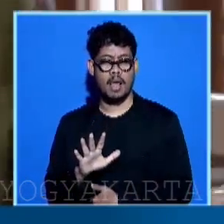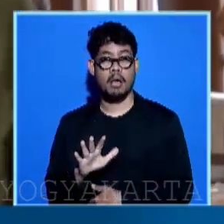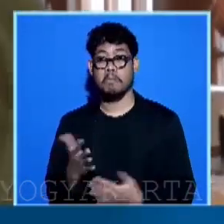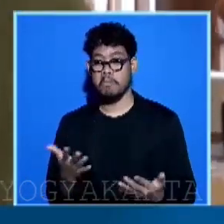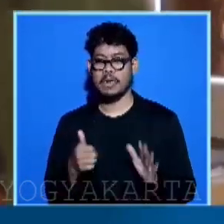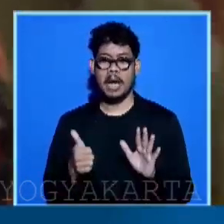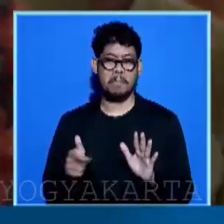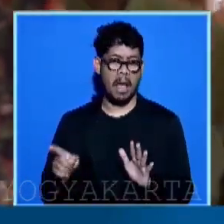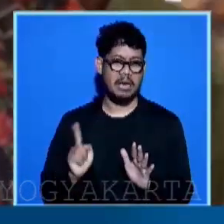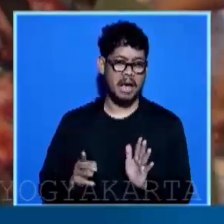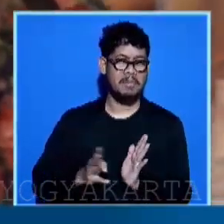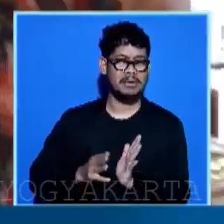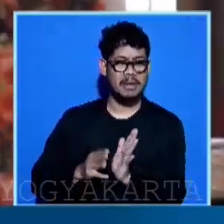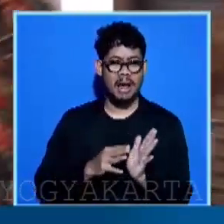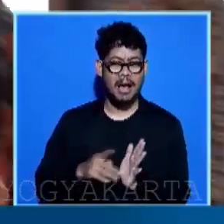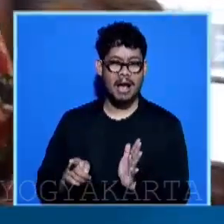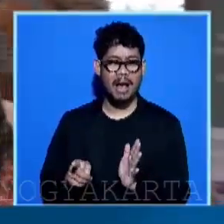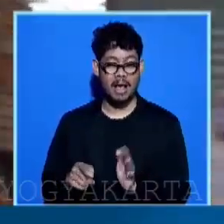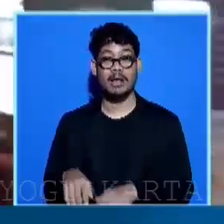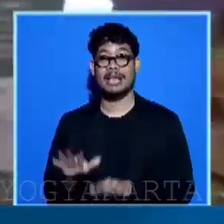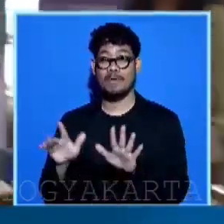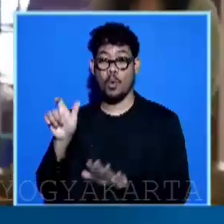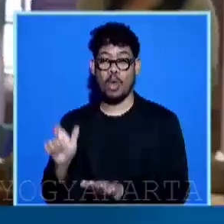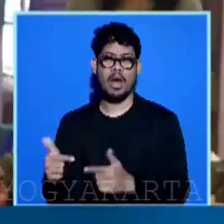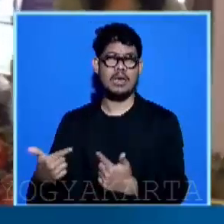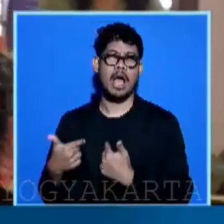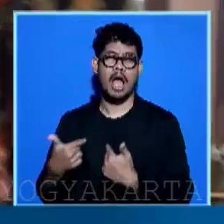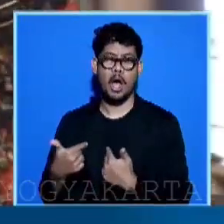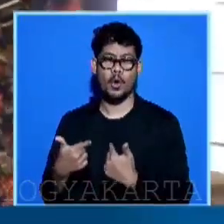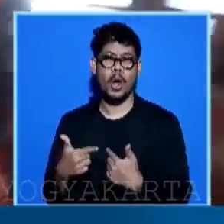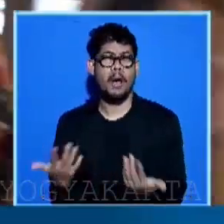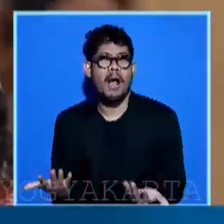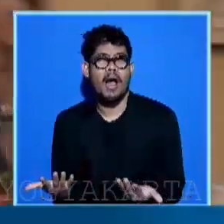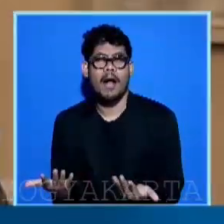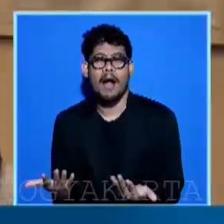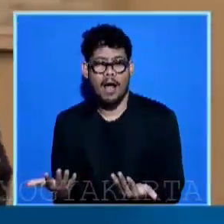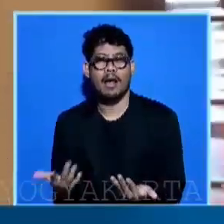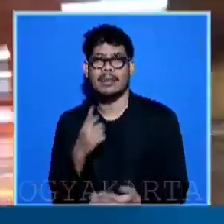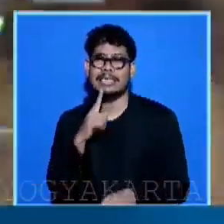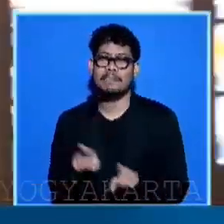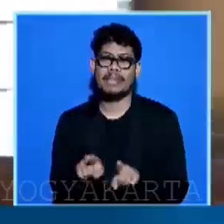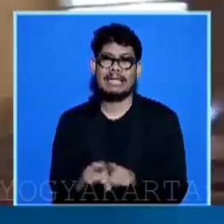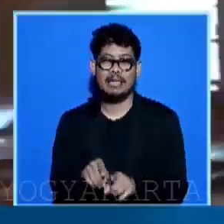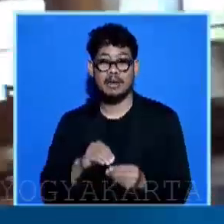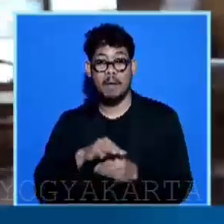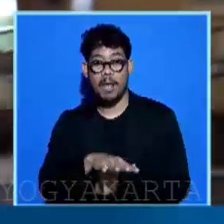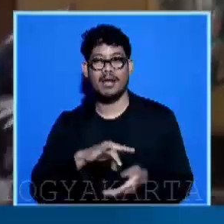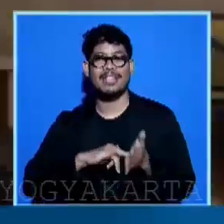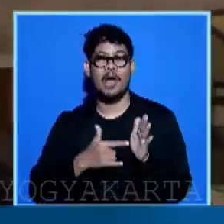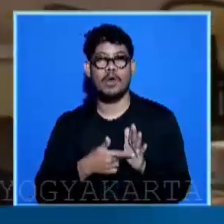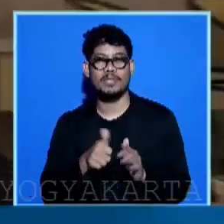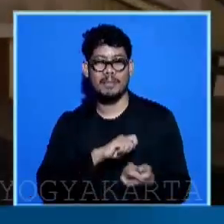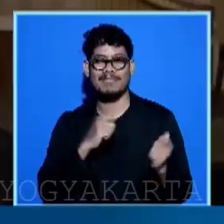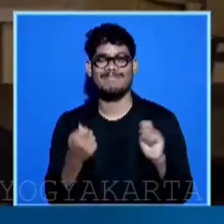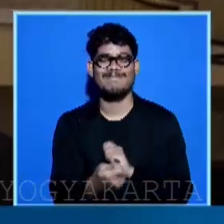orang salah satu penyebab terjadinya gangguan kesehatan mental adalah masifnya disrupsi teknologi kondisi ini berbeda dengan zaman dulu